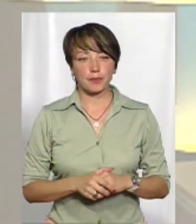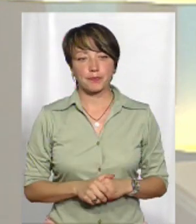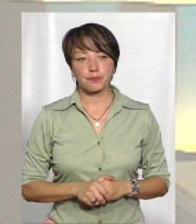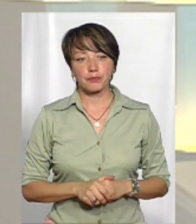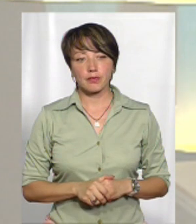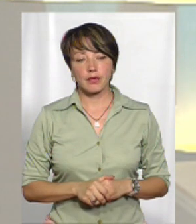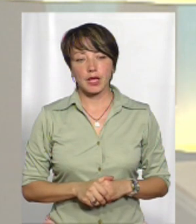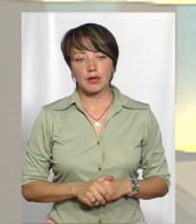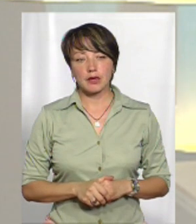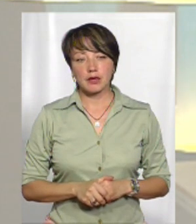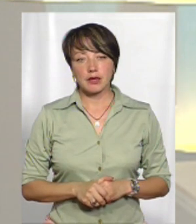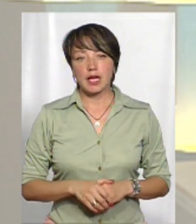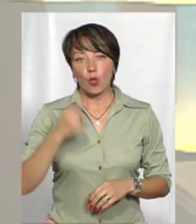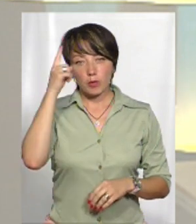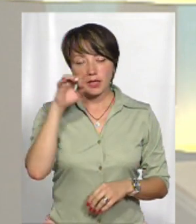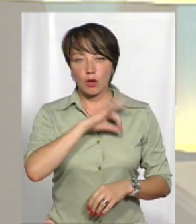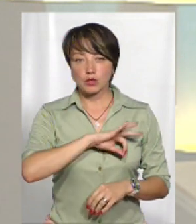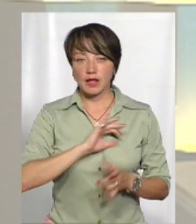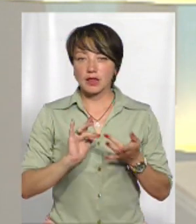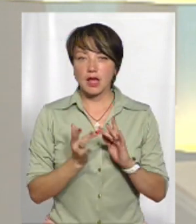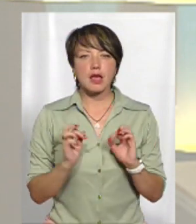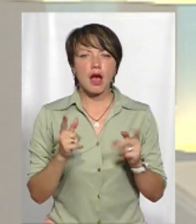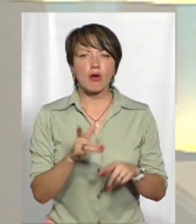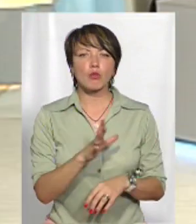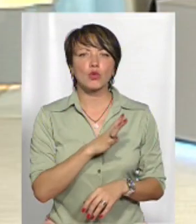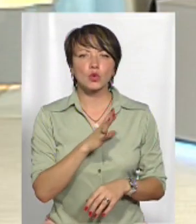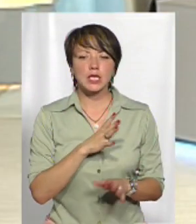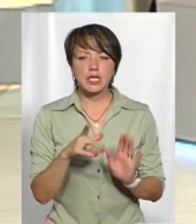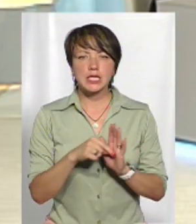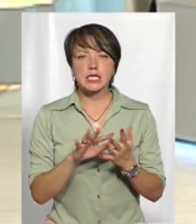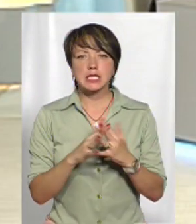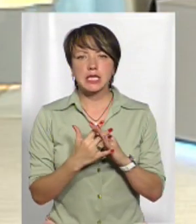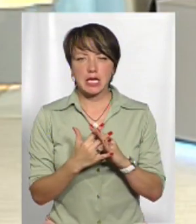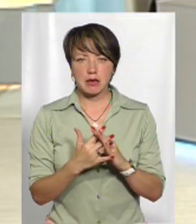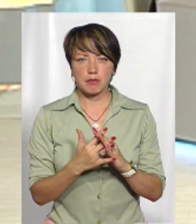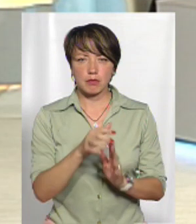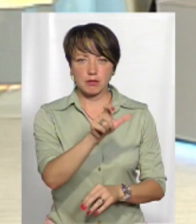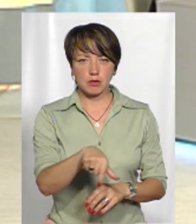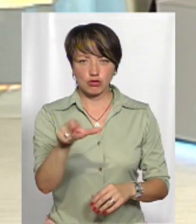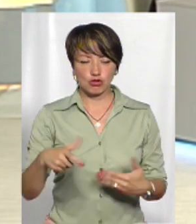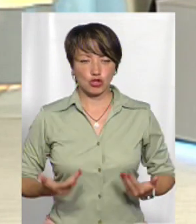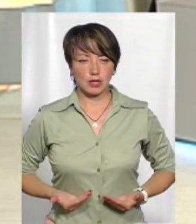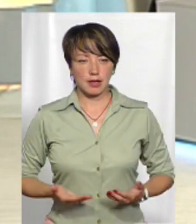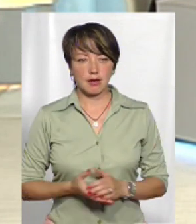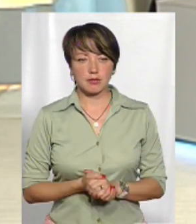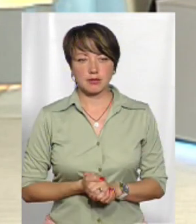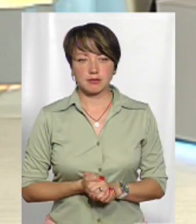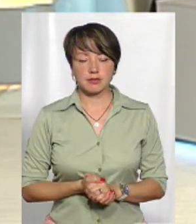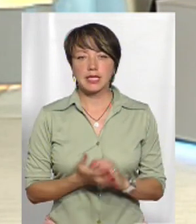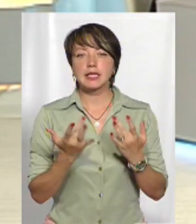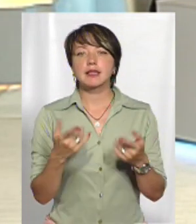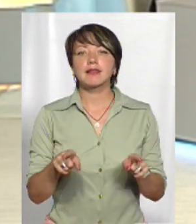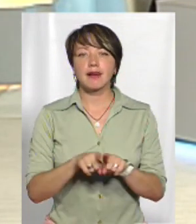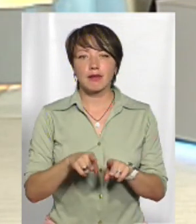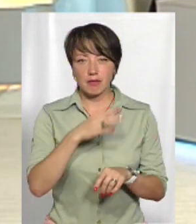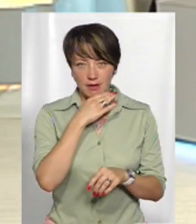і вміти користуватися інтернетом. Як бути з сільськими жителями? Скільки таких,